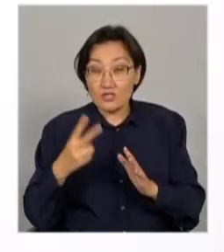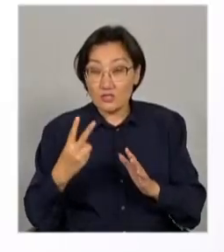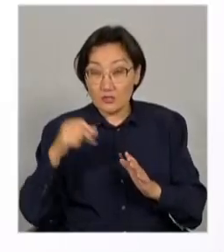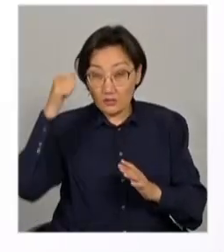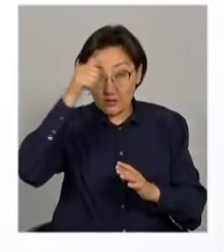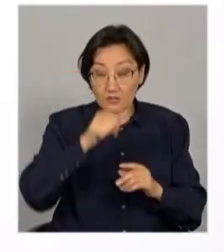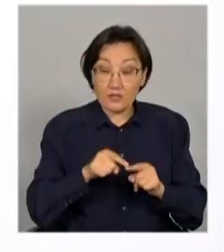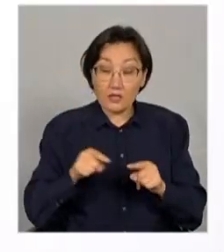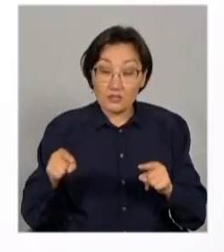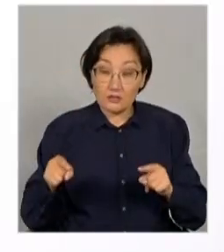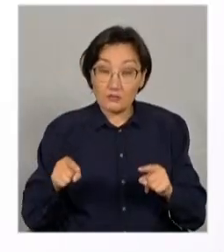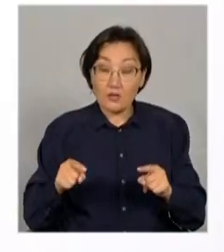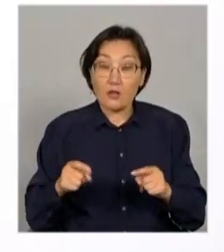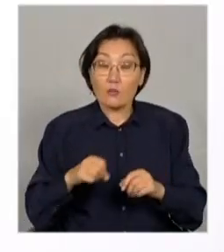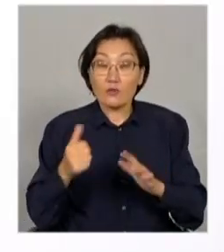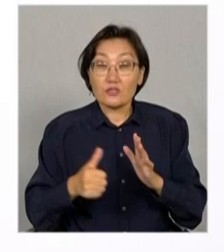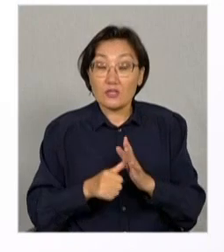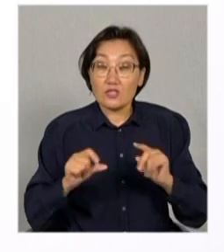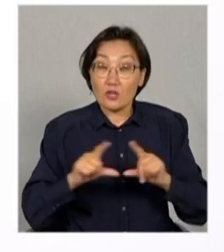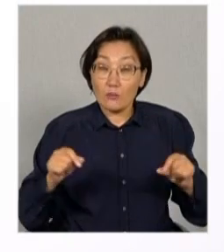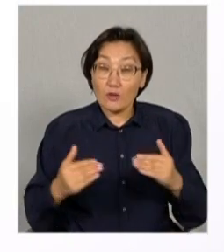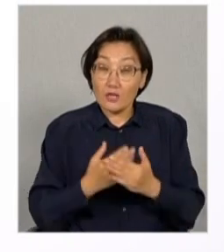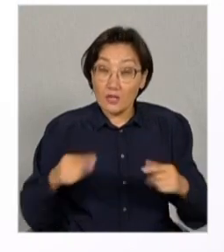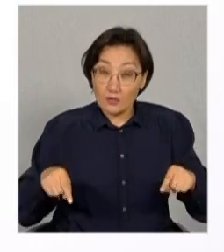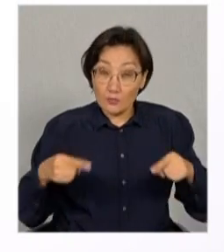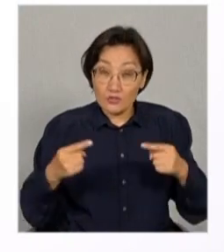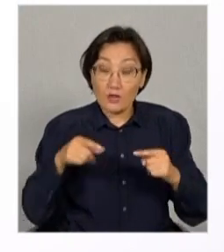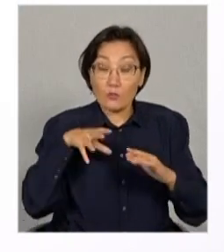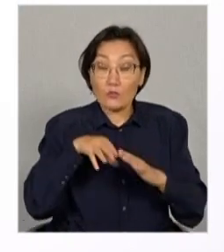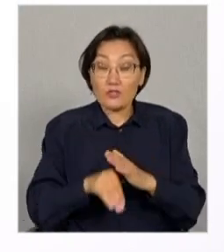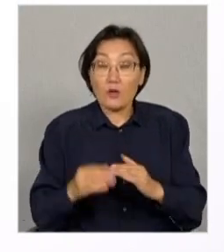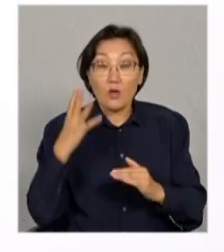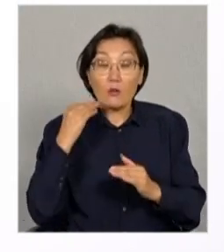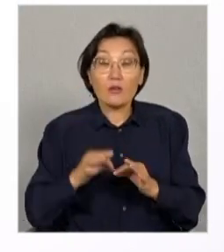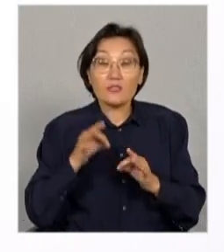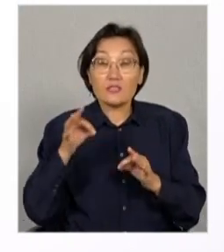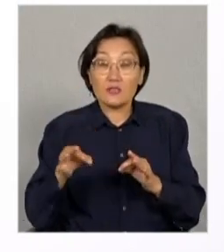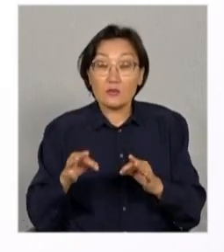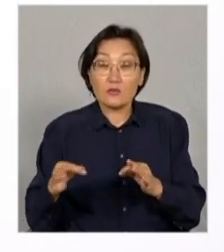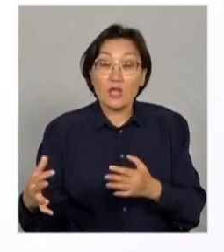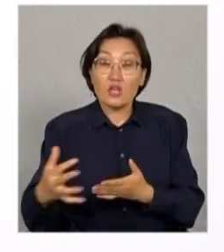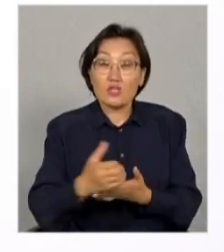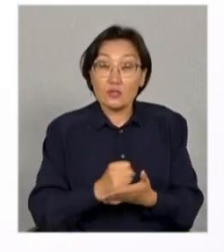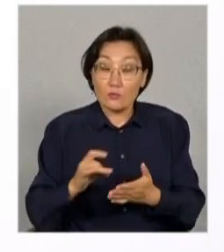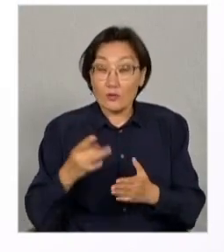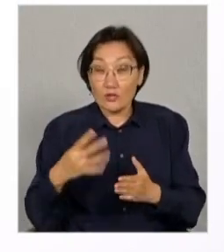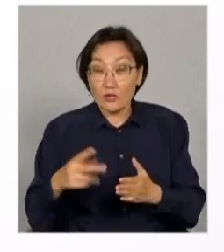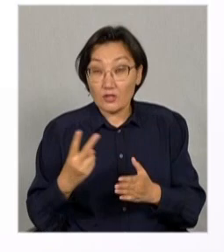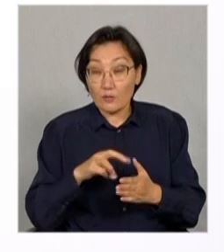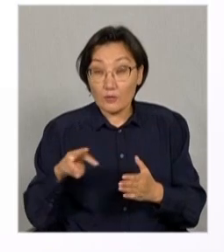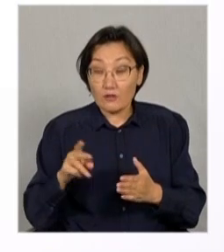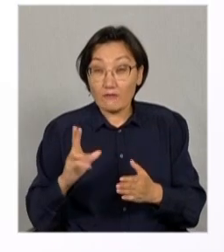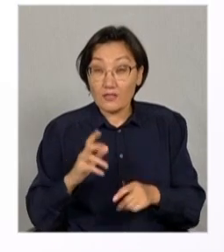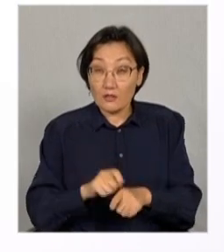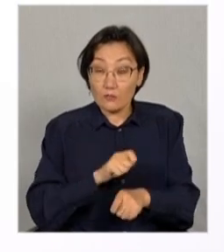2017-2022 жылдары аралығында 16 нысан қалпына келтірілді. Оның ішінде Алматы облысында жинақтау көлемі 42 миллион текше